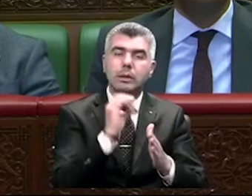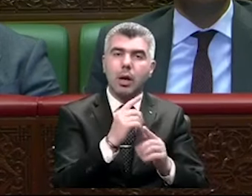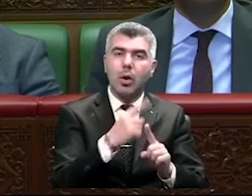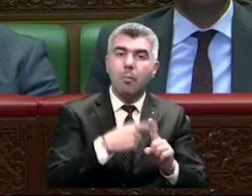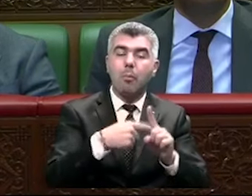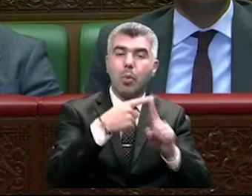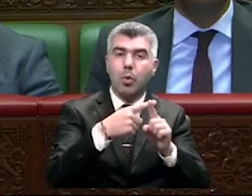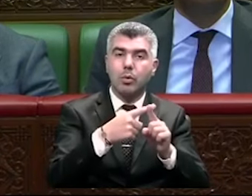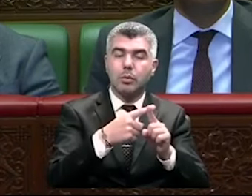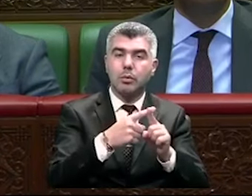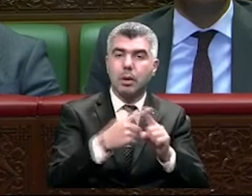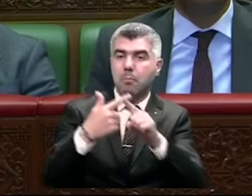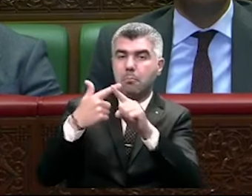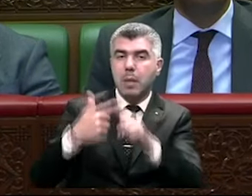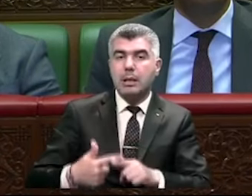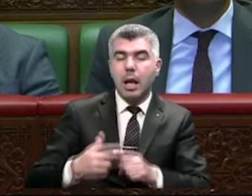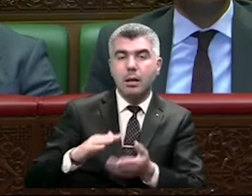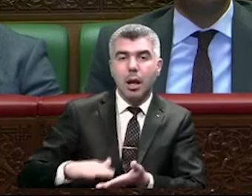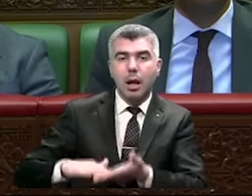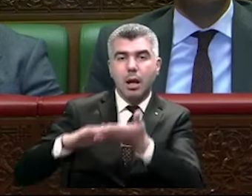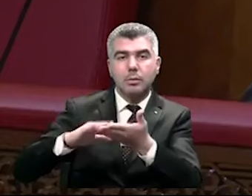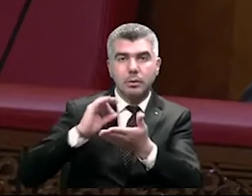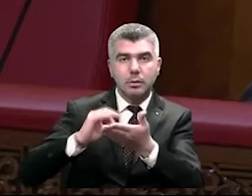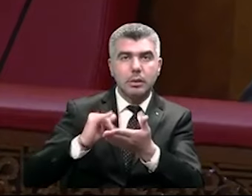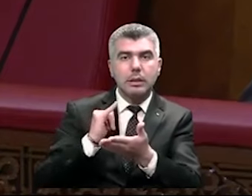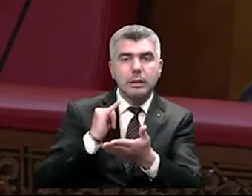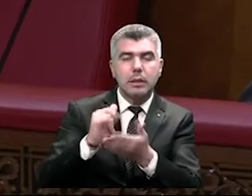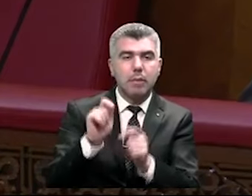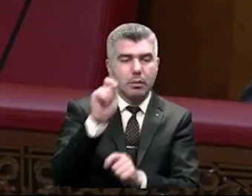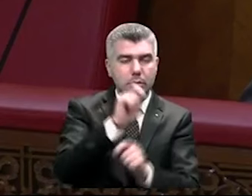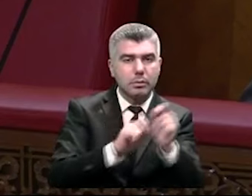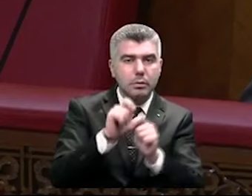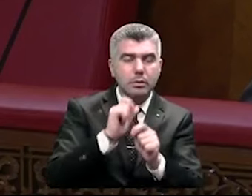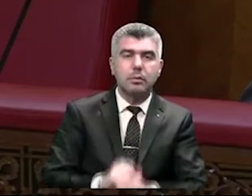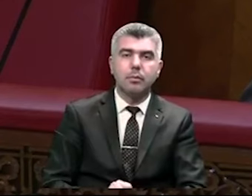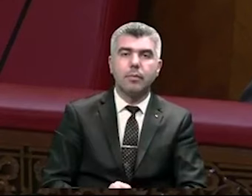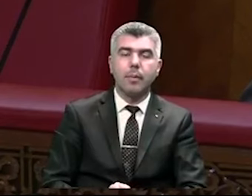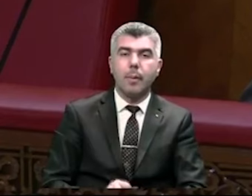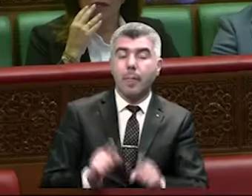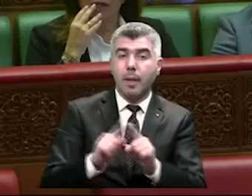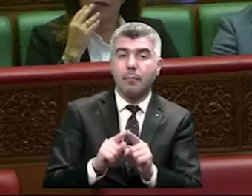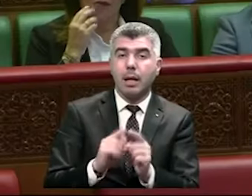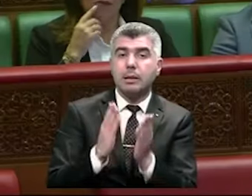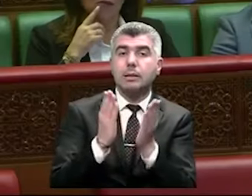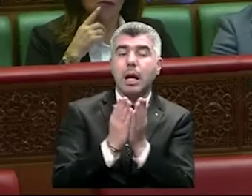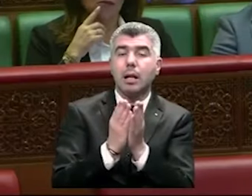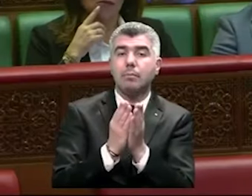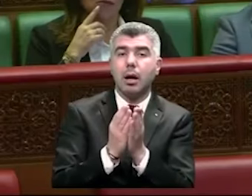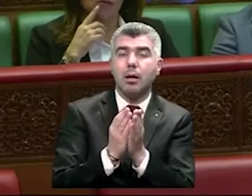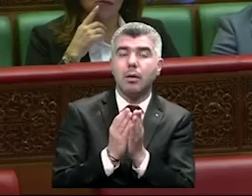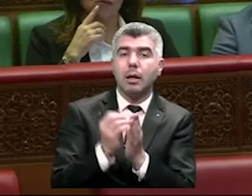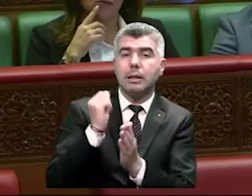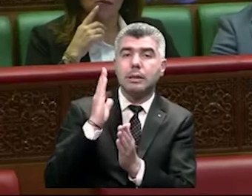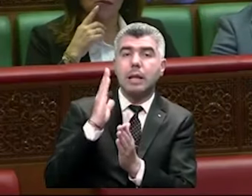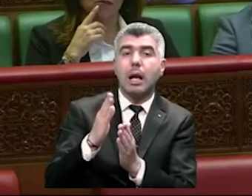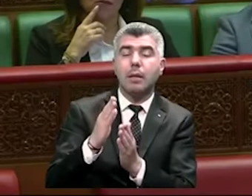من التمويل والاشتغال على الصيانه الدائمه والمنتظمه ف الطلبه من اداء الضريبه على القيمه